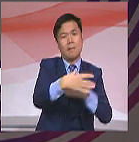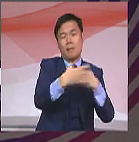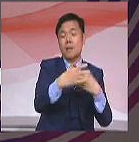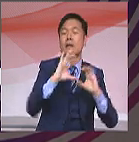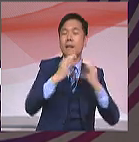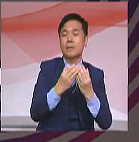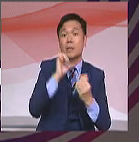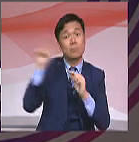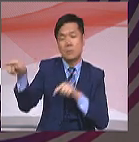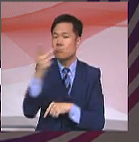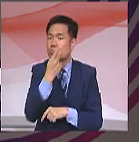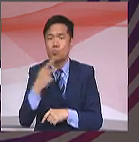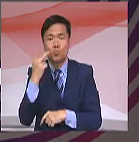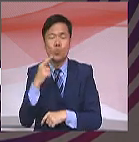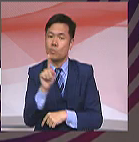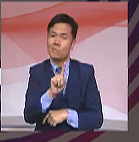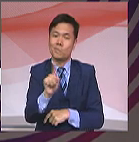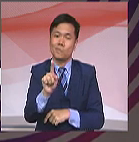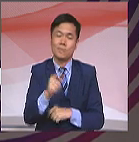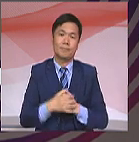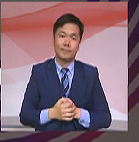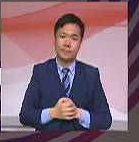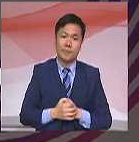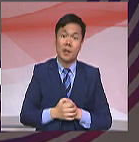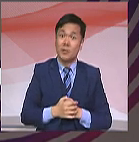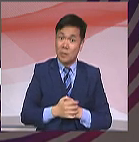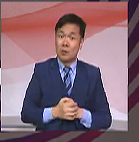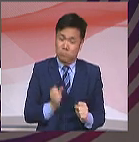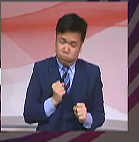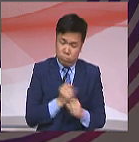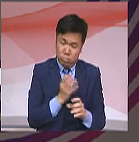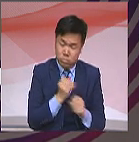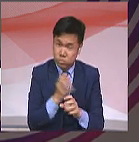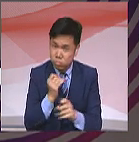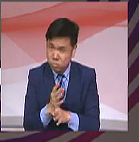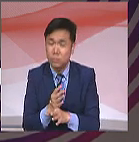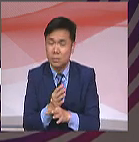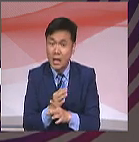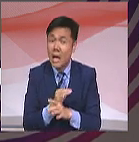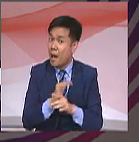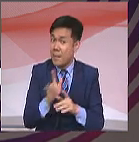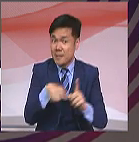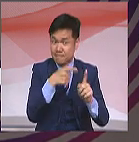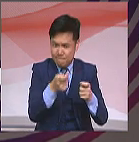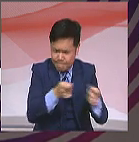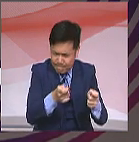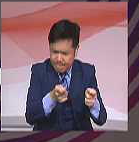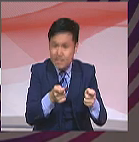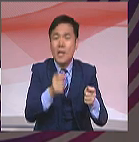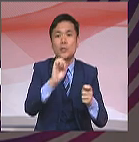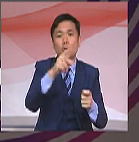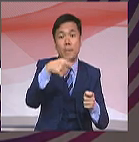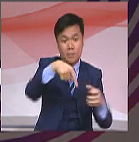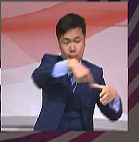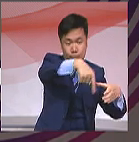kantin. Jadi kita sehabis mungkin ingin memastikan supaya SOP dapat dipatuhi dalam